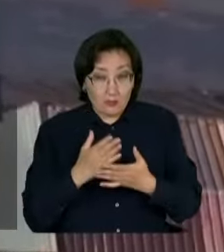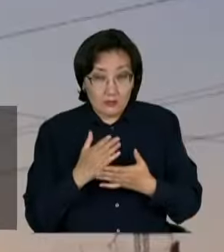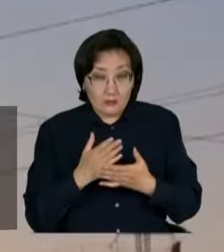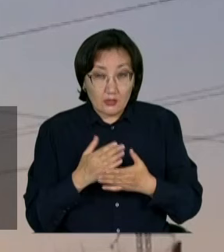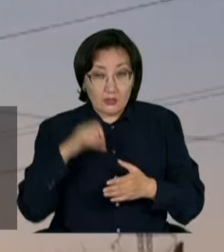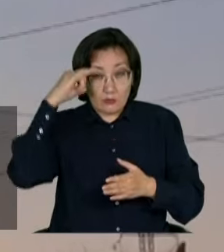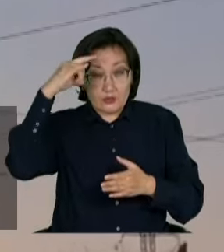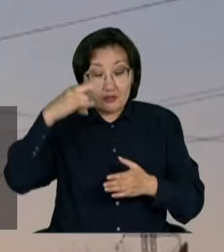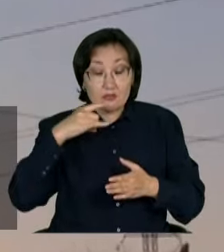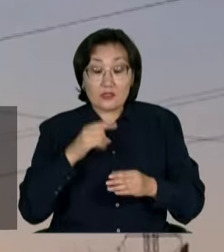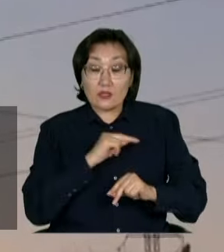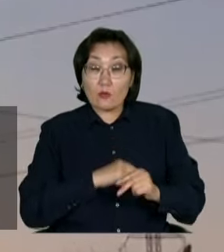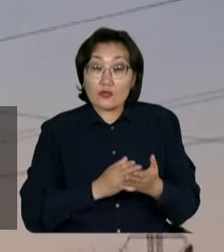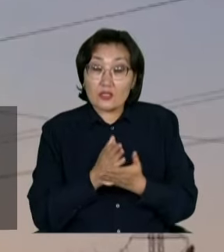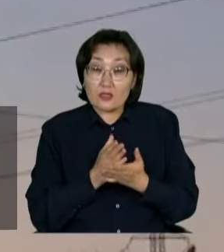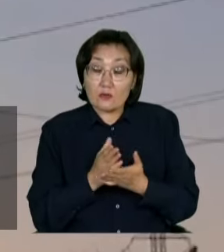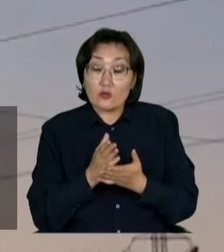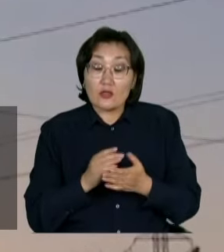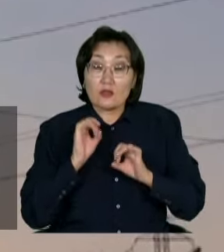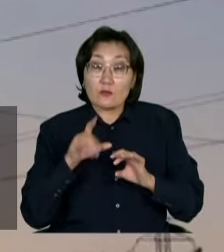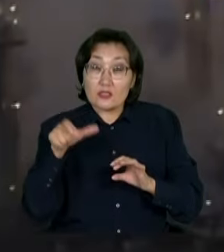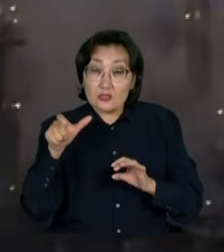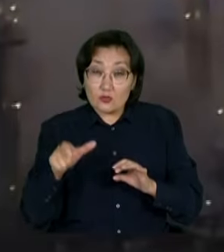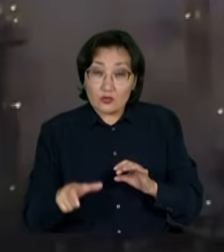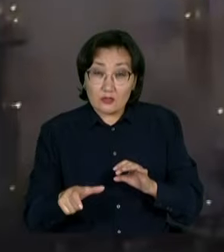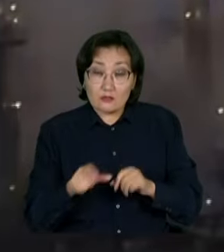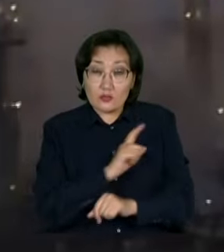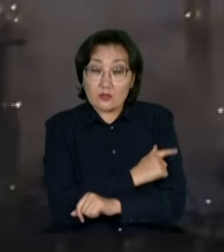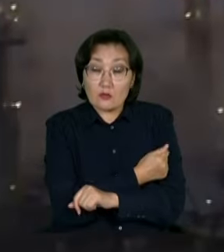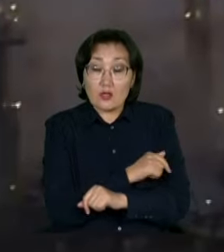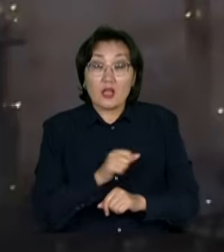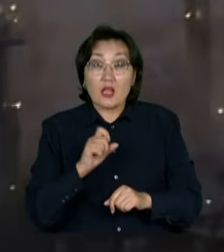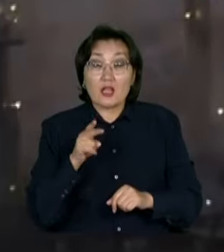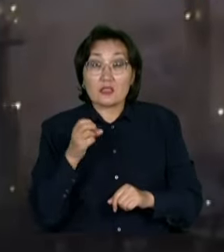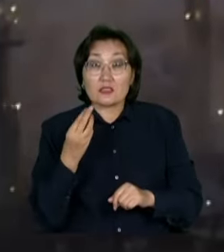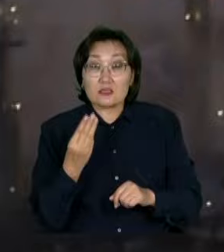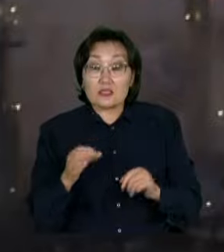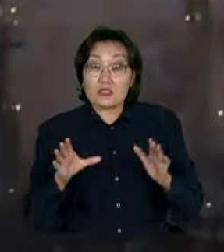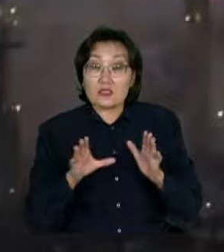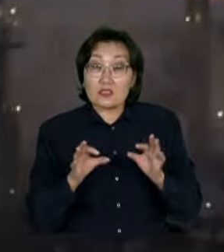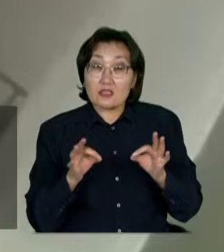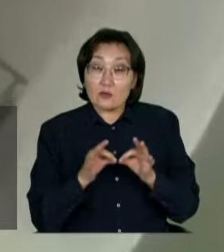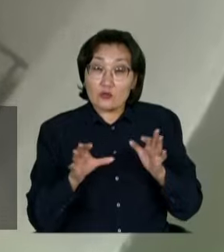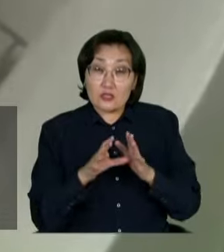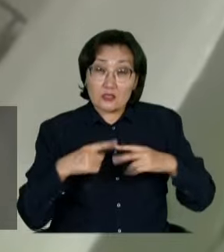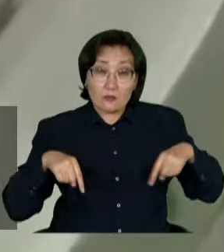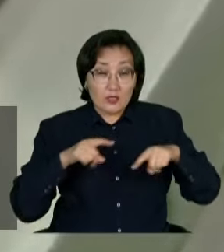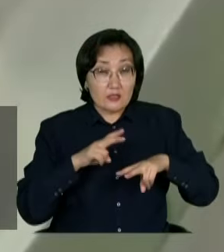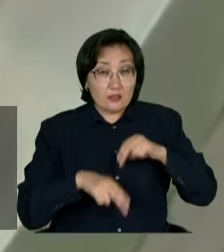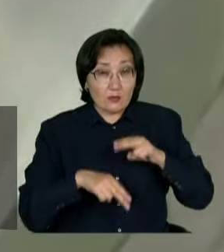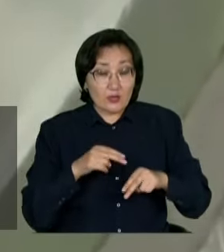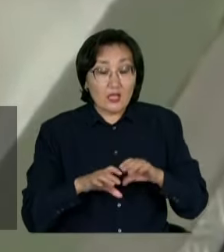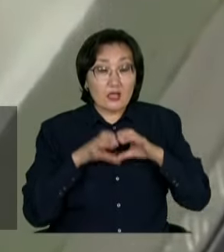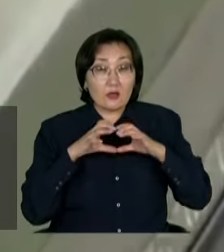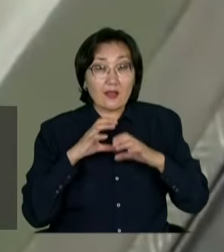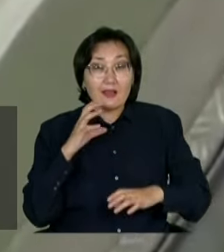Ал Қазақстанның еңбек сіңірген қайраткері, филология ғылымдарының докторы Нұрдәулет АҚШ атом электр станциясын салу әлемде қарқын